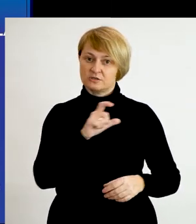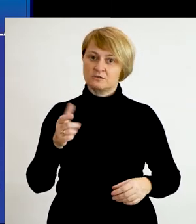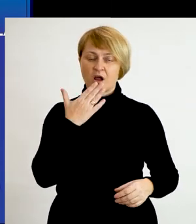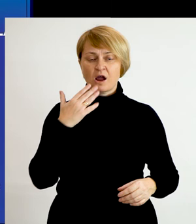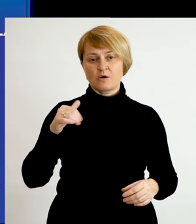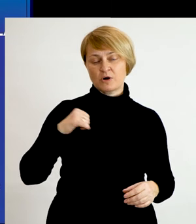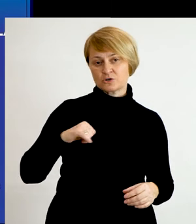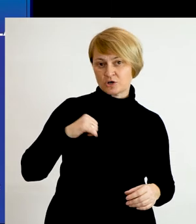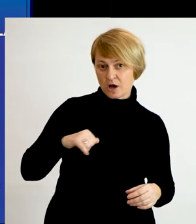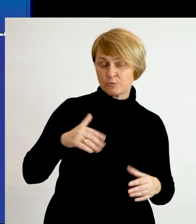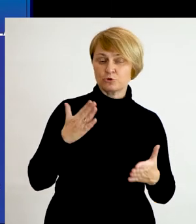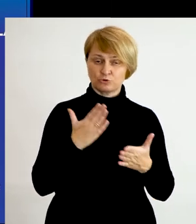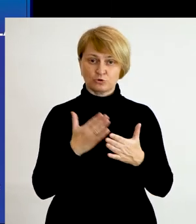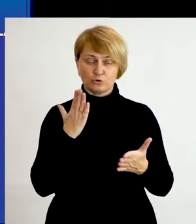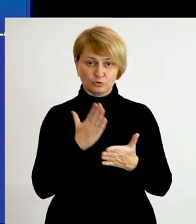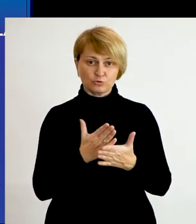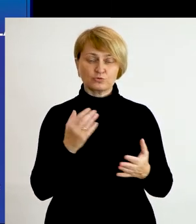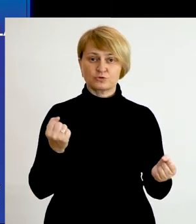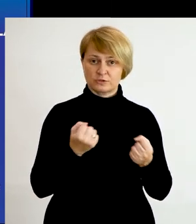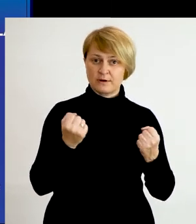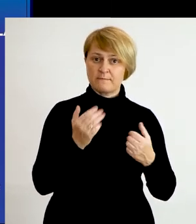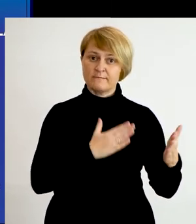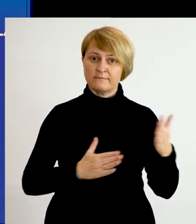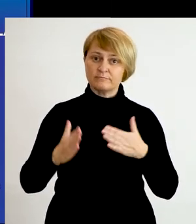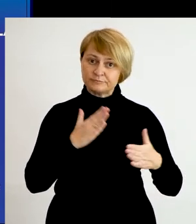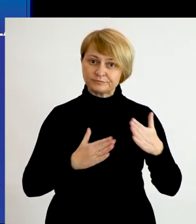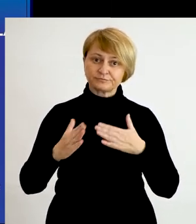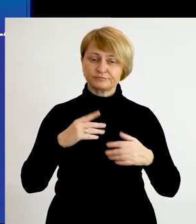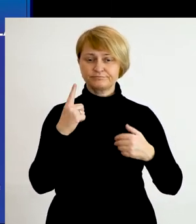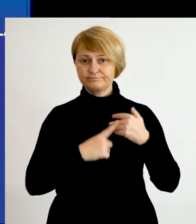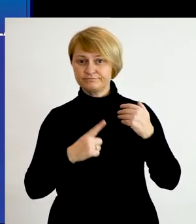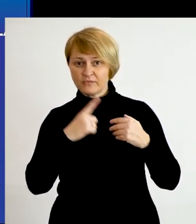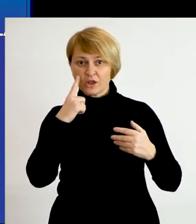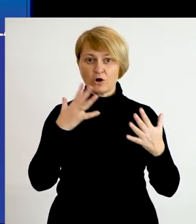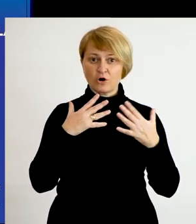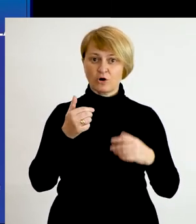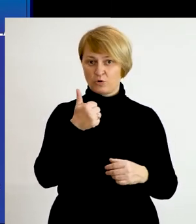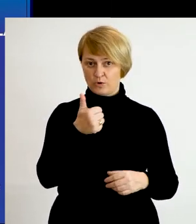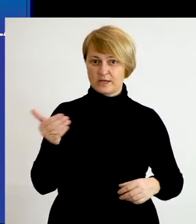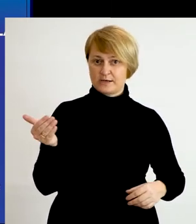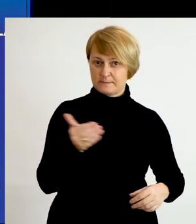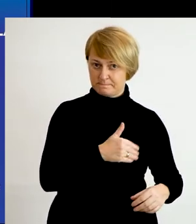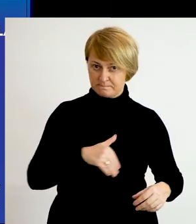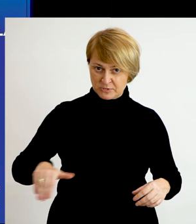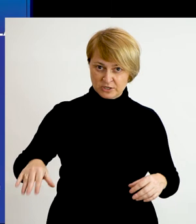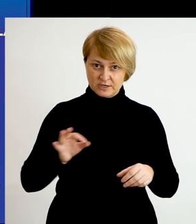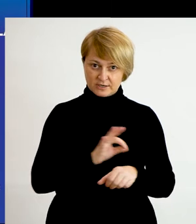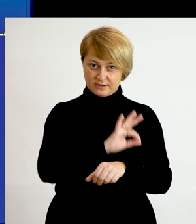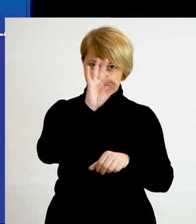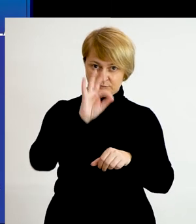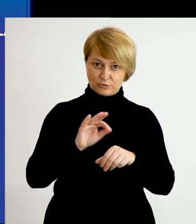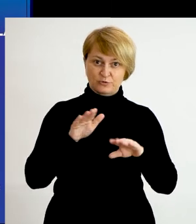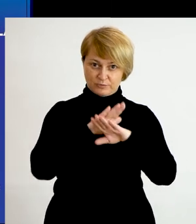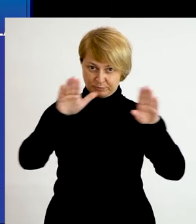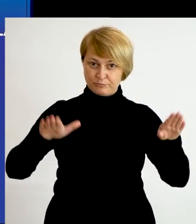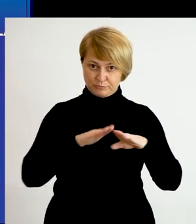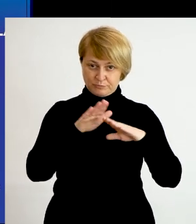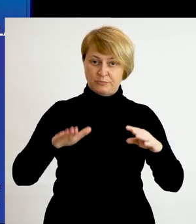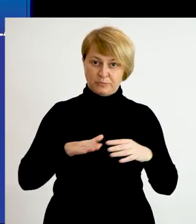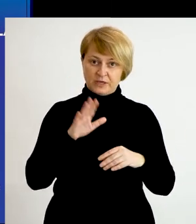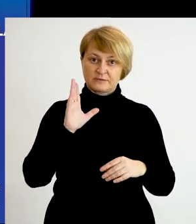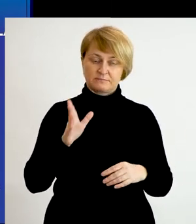wykorzystywany czas. Nie czekamy, tylko przygotowujemy się. Szacujemy, że około 1 000 000 złotych w przyszłym roku na ten projekt Aquaparku